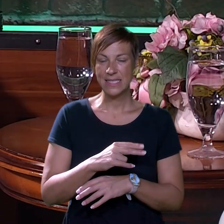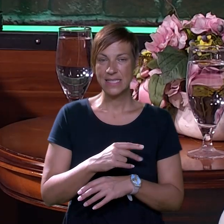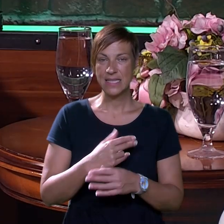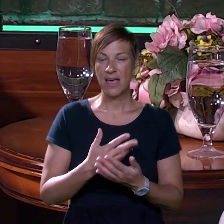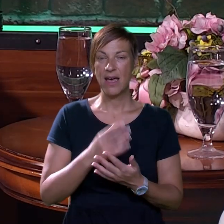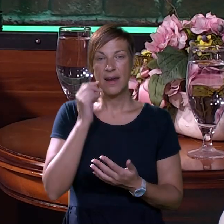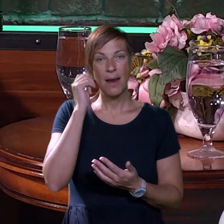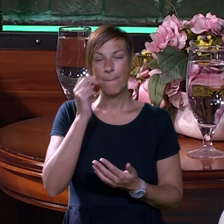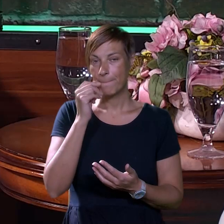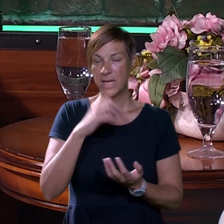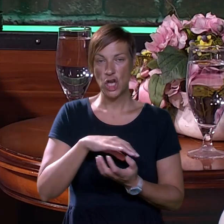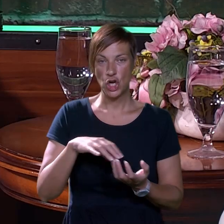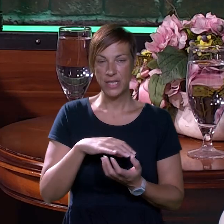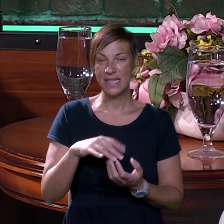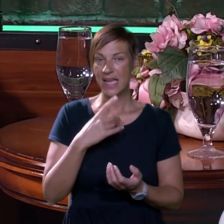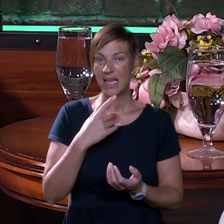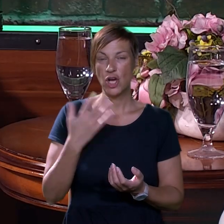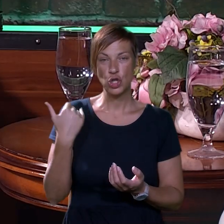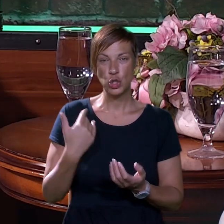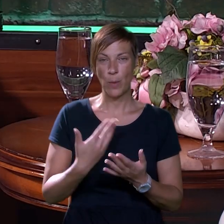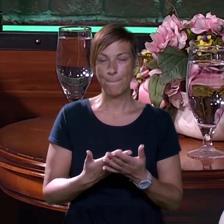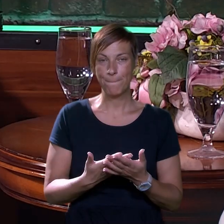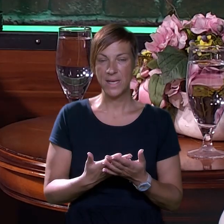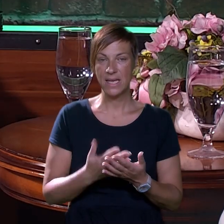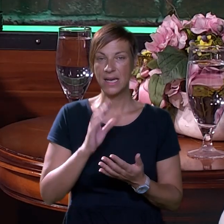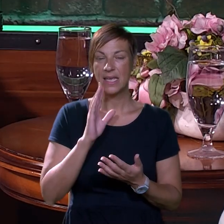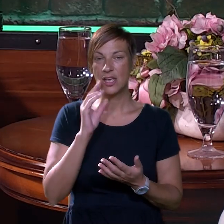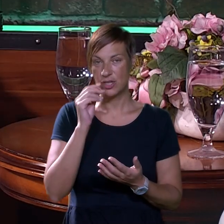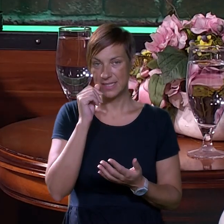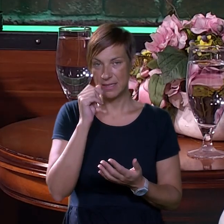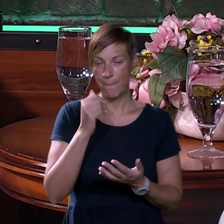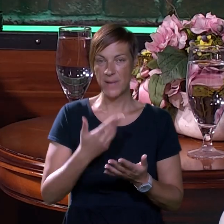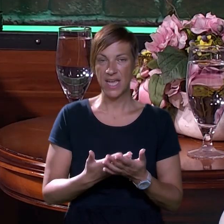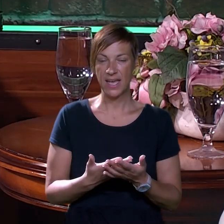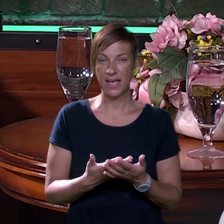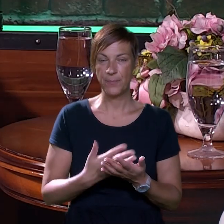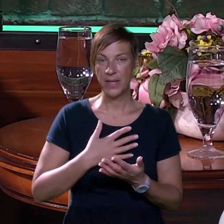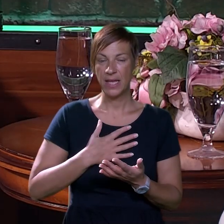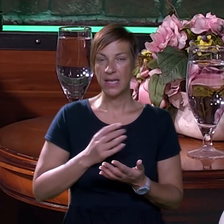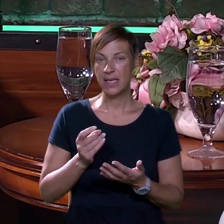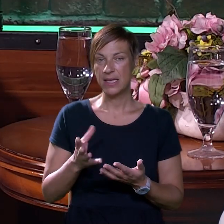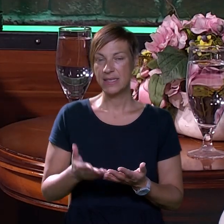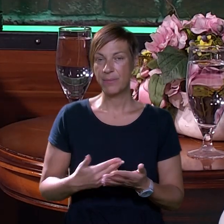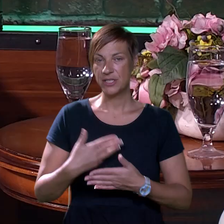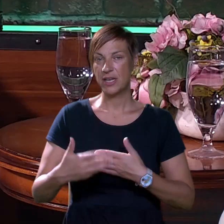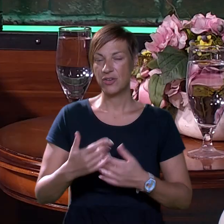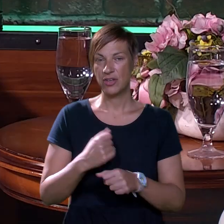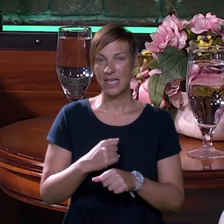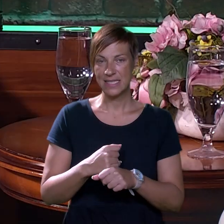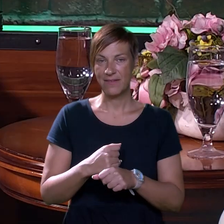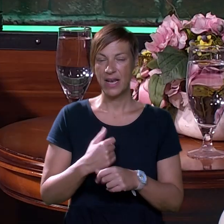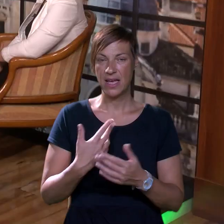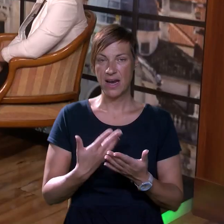sestara, braće, roditelja, koji su bili i otac i majka. Ja sam brzo nakon toga